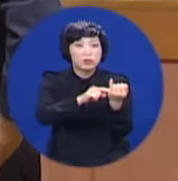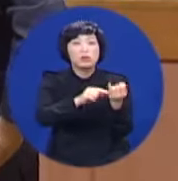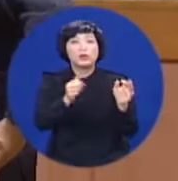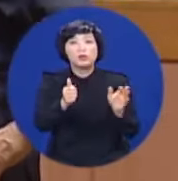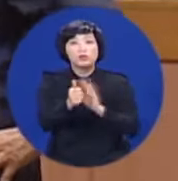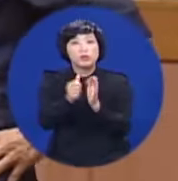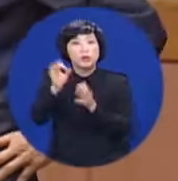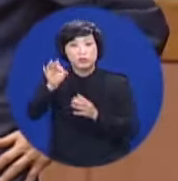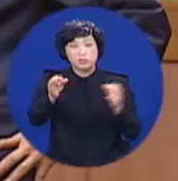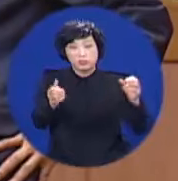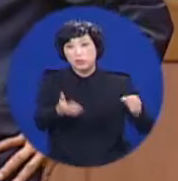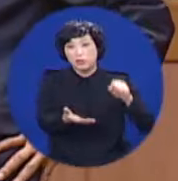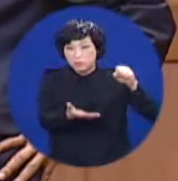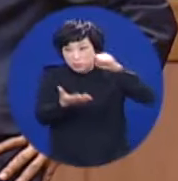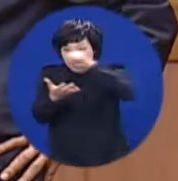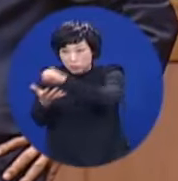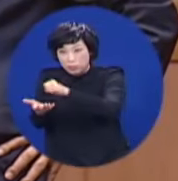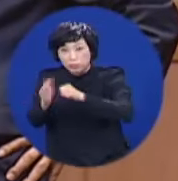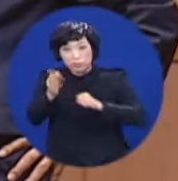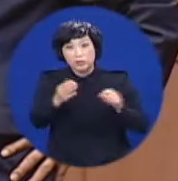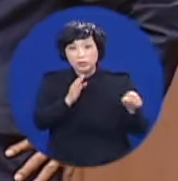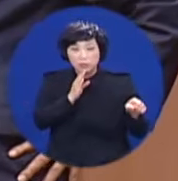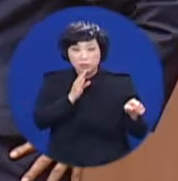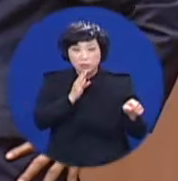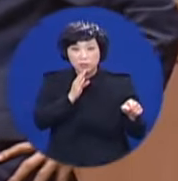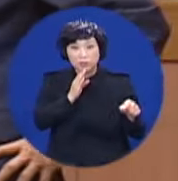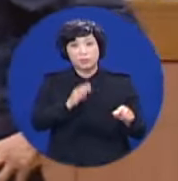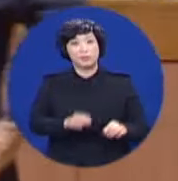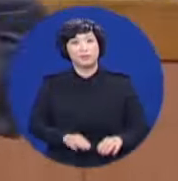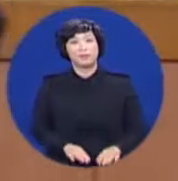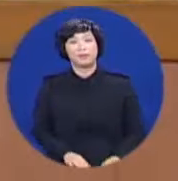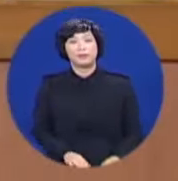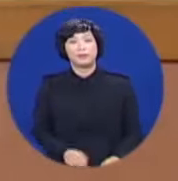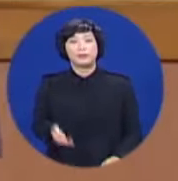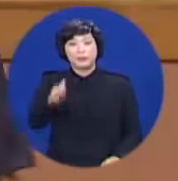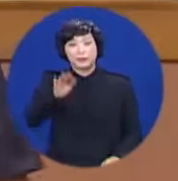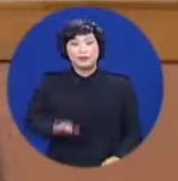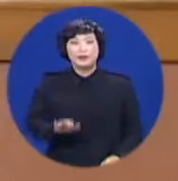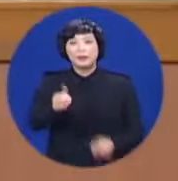위자료를 엄청나게 물어줘야 하고 그런데